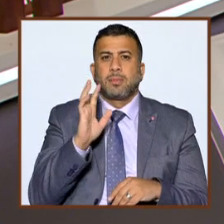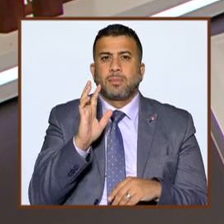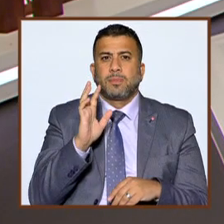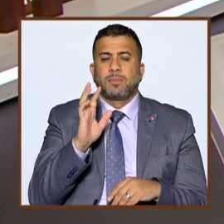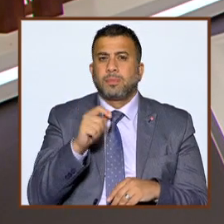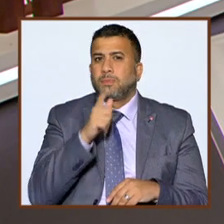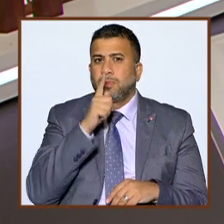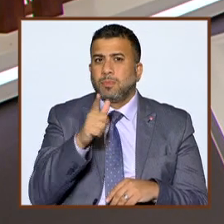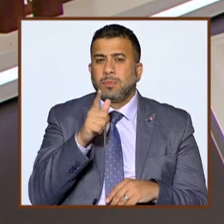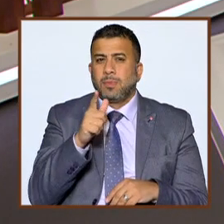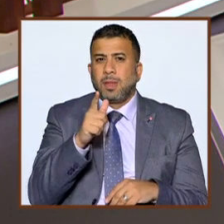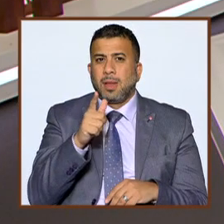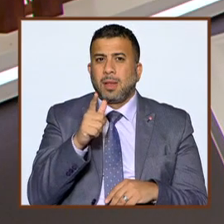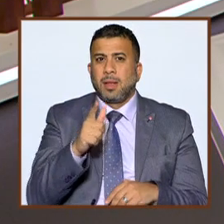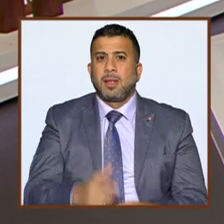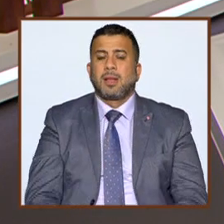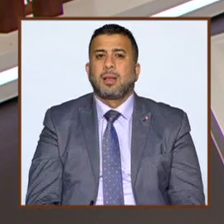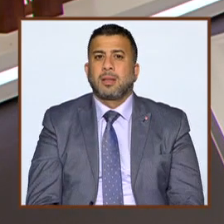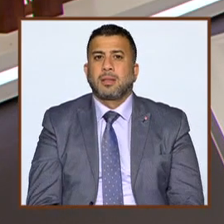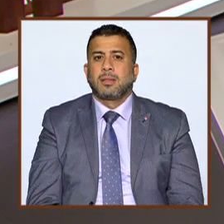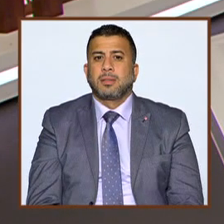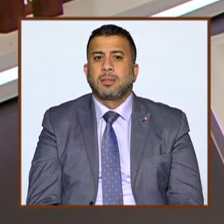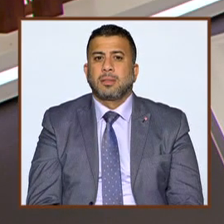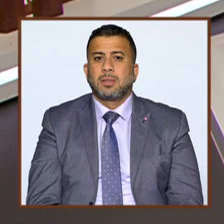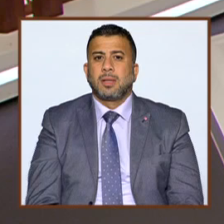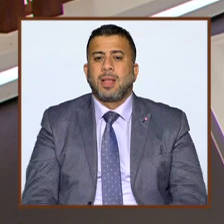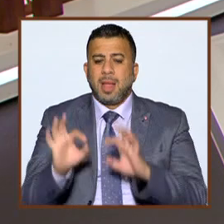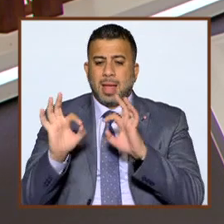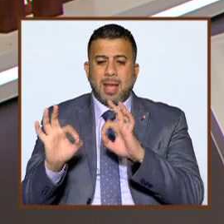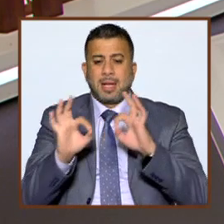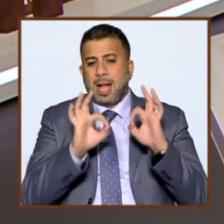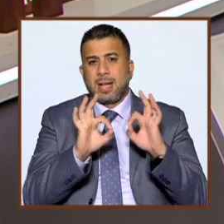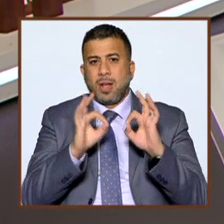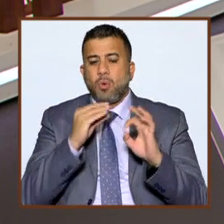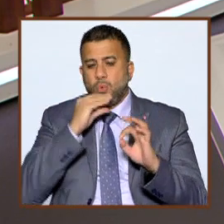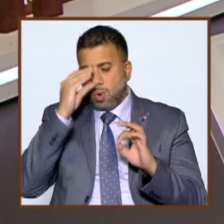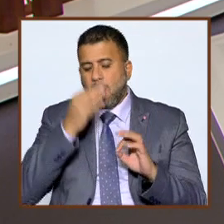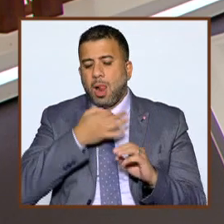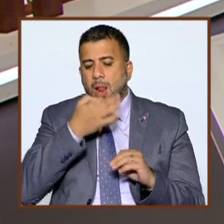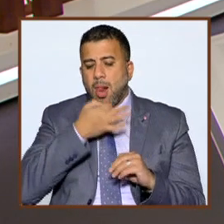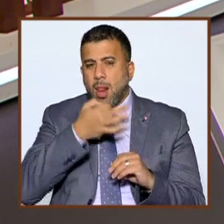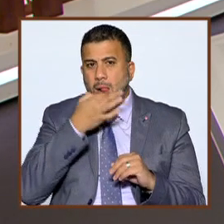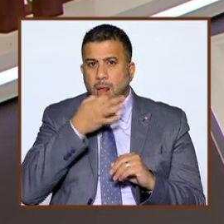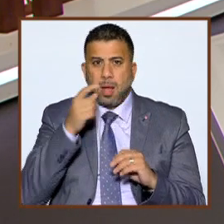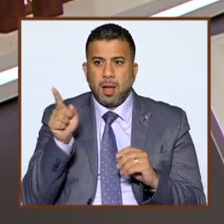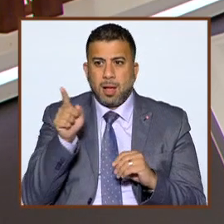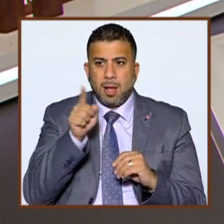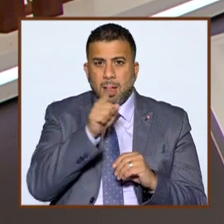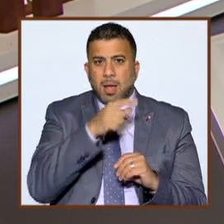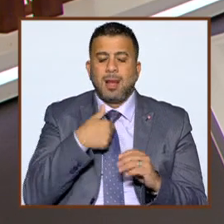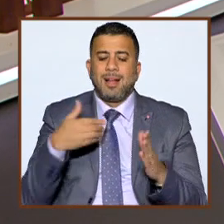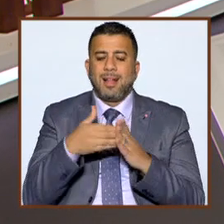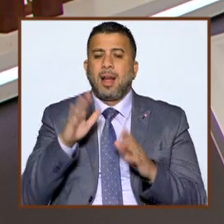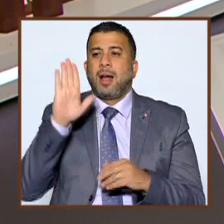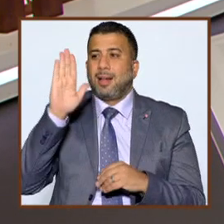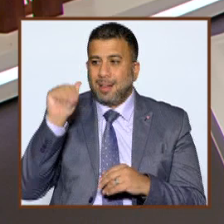عقب ما أخلص الآية، هذا تعليل صحيح ولا لازم أخلص الآية اللي عقبها؟ إن شاء الله. وسؤال ثاني، لو سمحت،